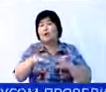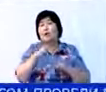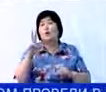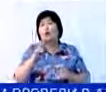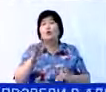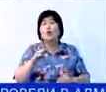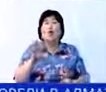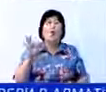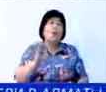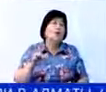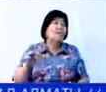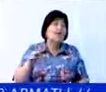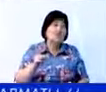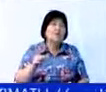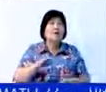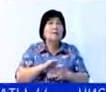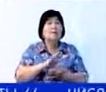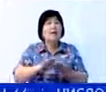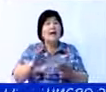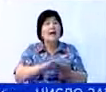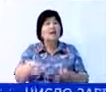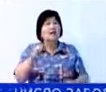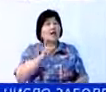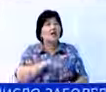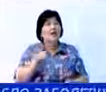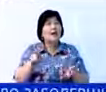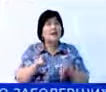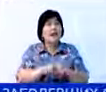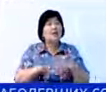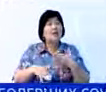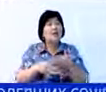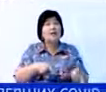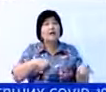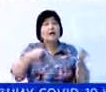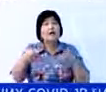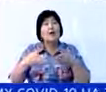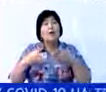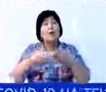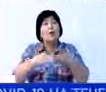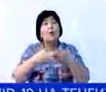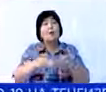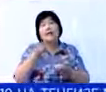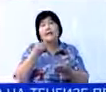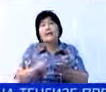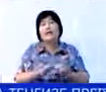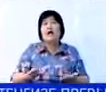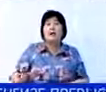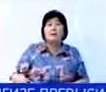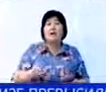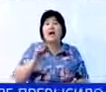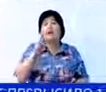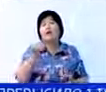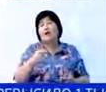Нурлыжол, Орги, Баз, Женес, проводили очистительные работы. Также помогли перевезти на моторных лодках ценные бытовые вещи